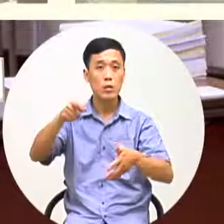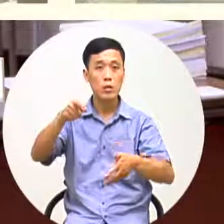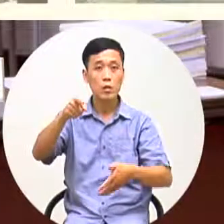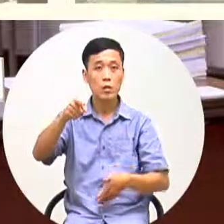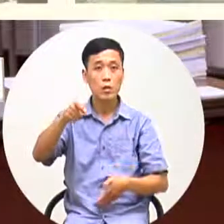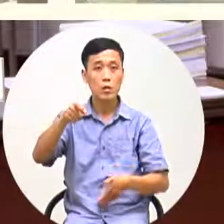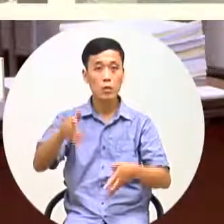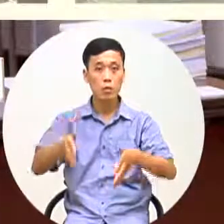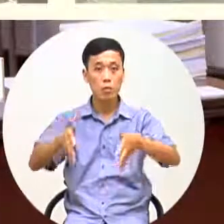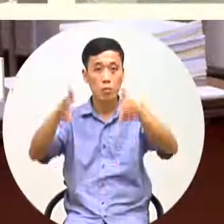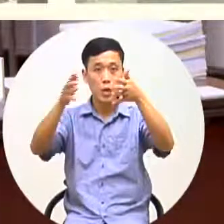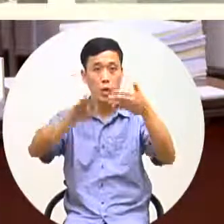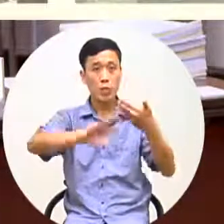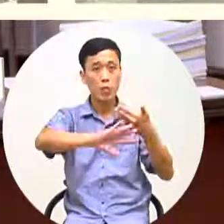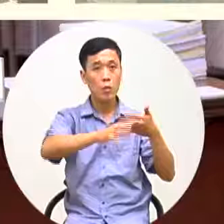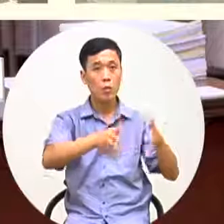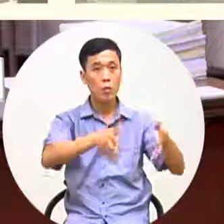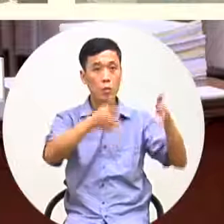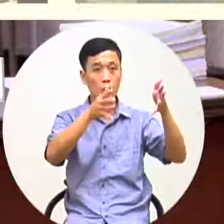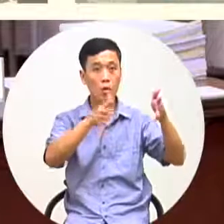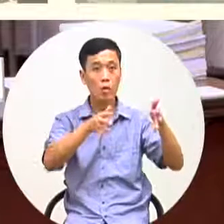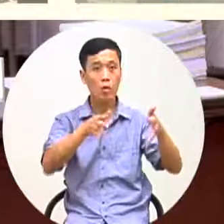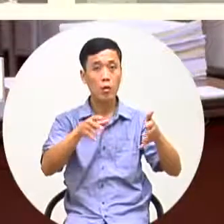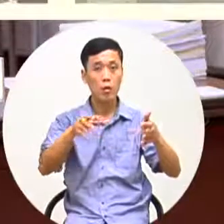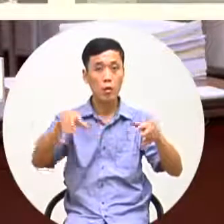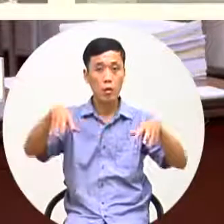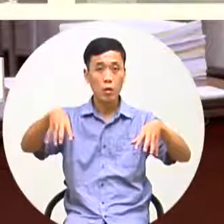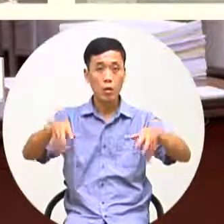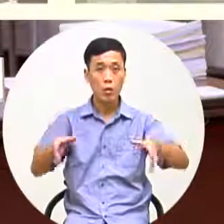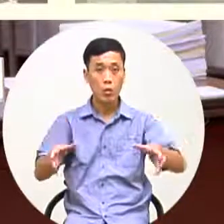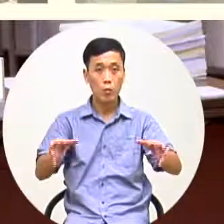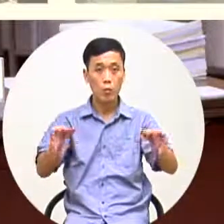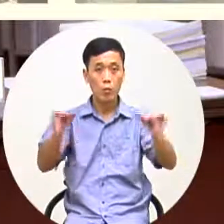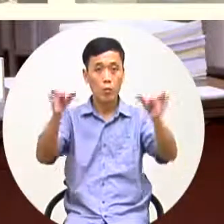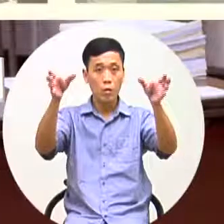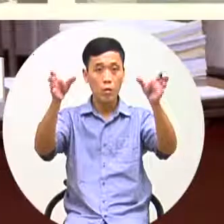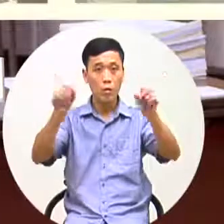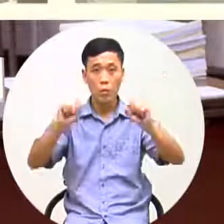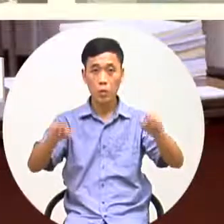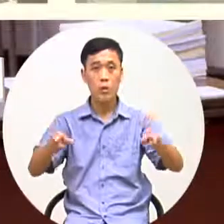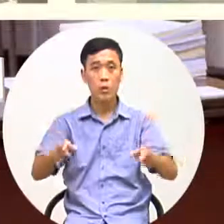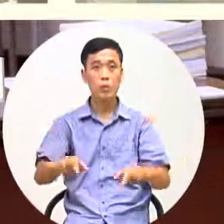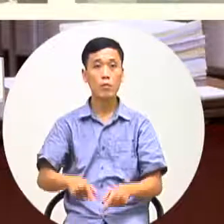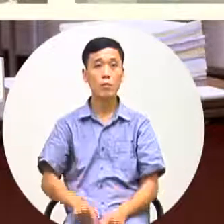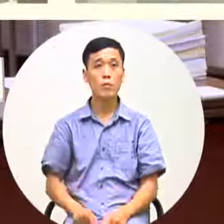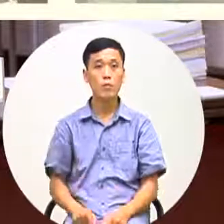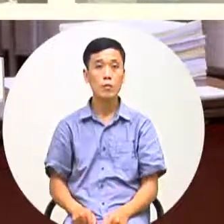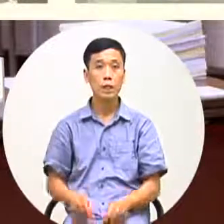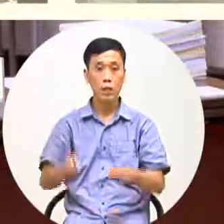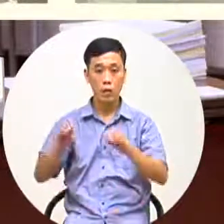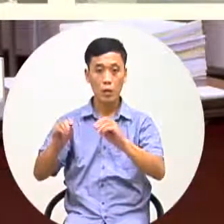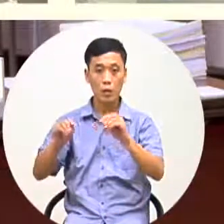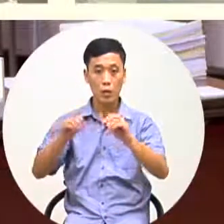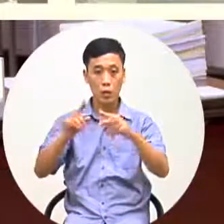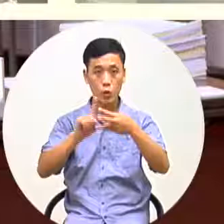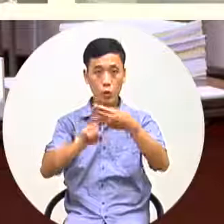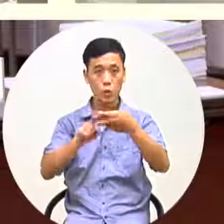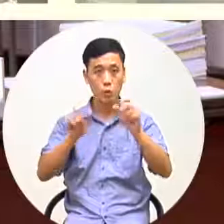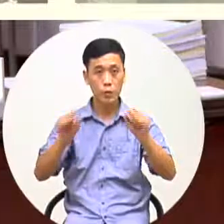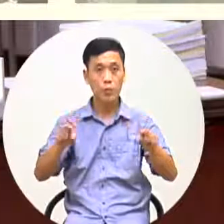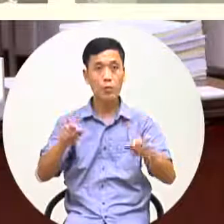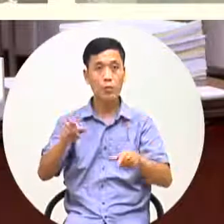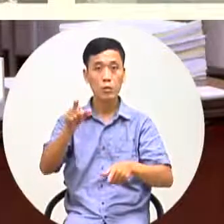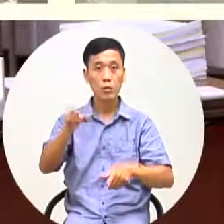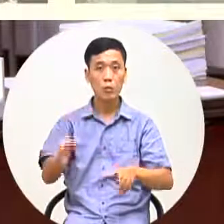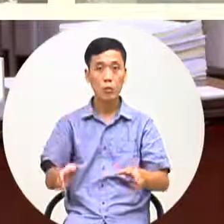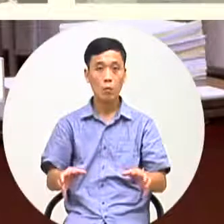吼是无共款的哦，是无共款无共个地主的哦。 啊你今仔日即栋车出入爱登去即个崩坑